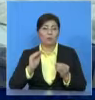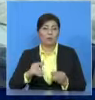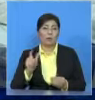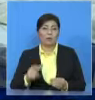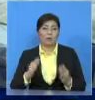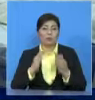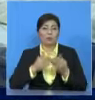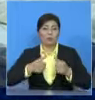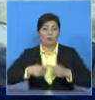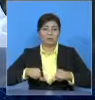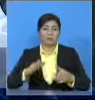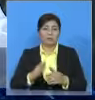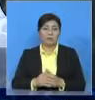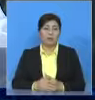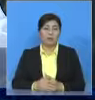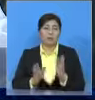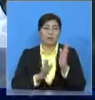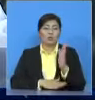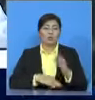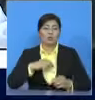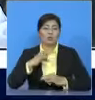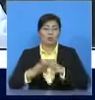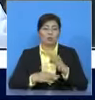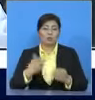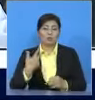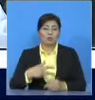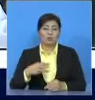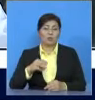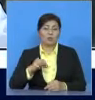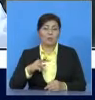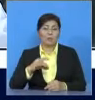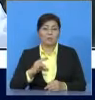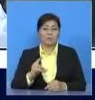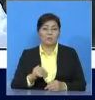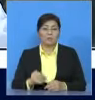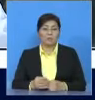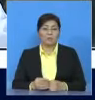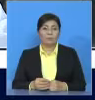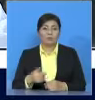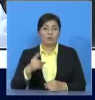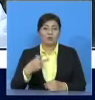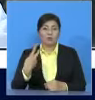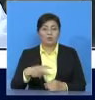үй карантинде жатыр. Соңғы тәулікте 30 тамыз күні